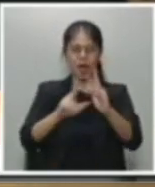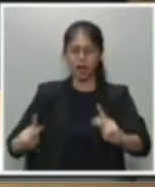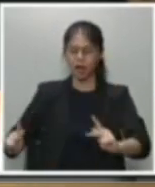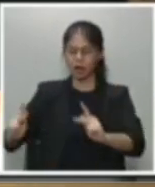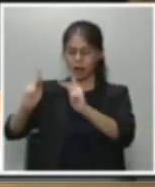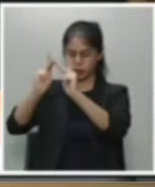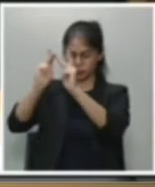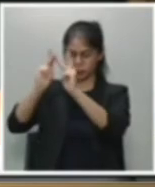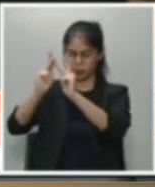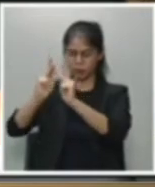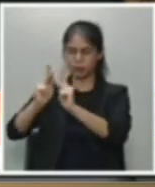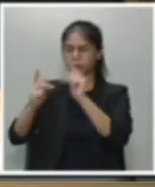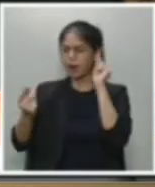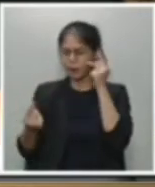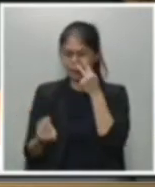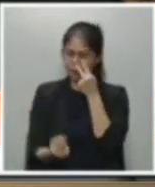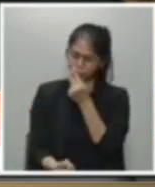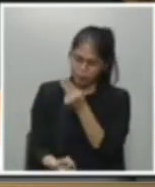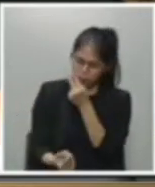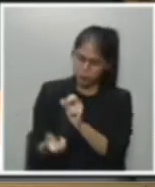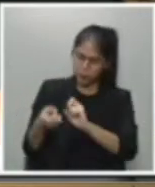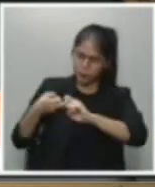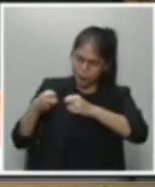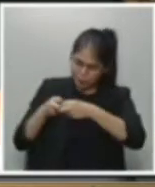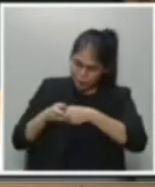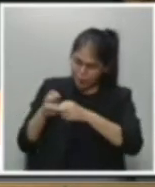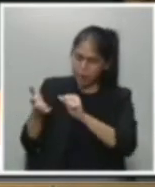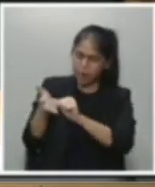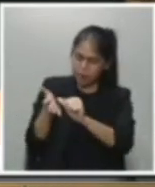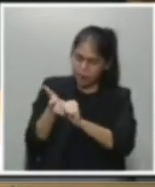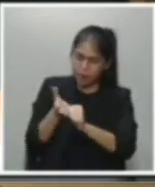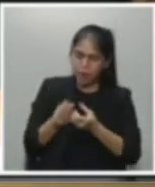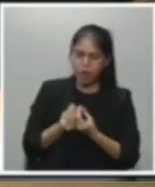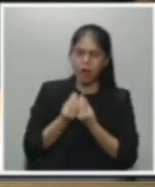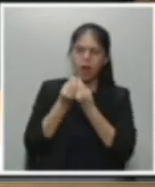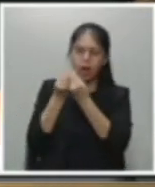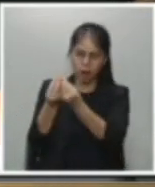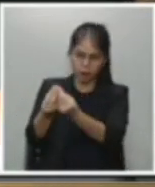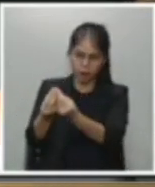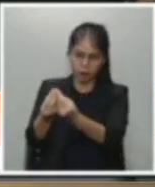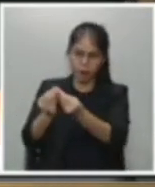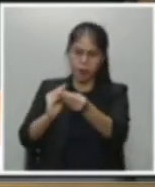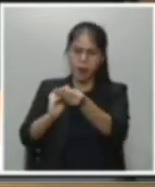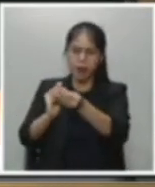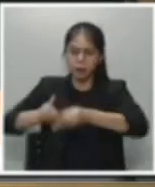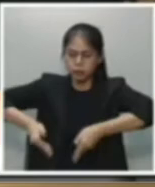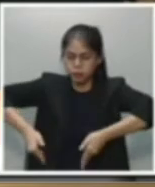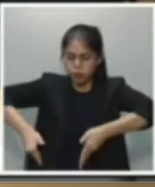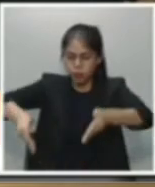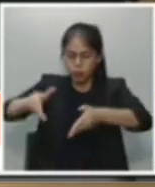ถิ่นเพื่อลงไปแก้ไขปัญหาถนนหมายเลข